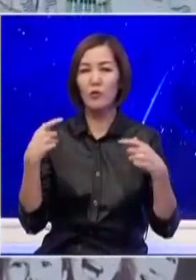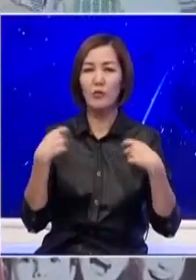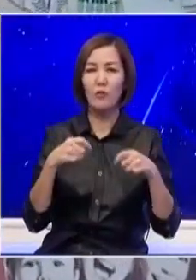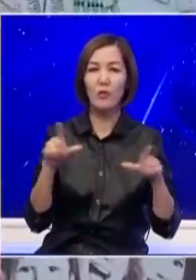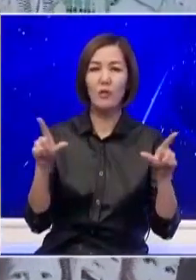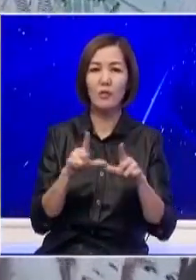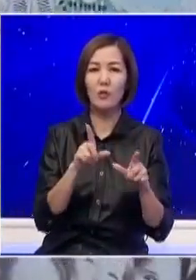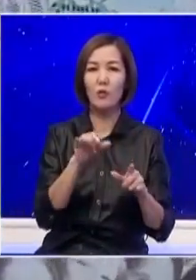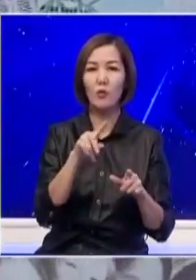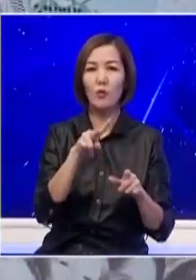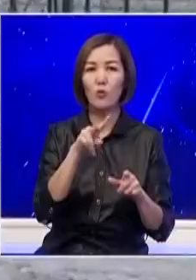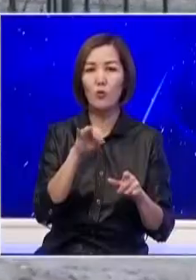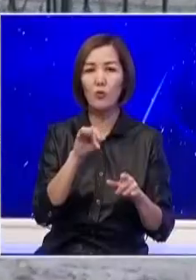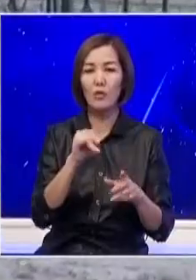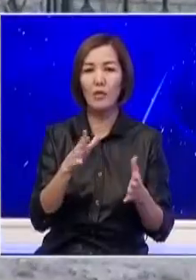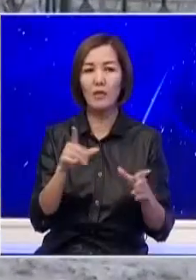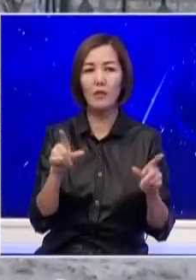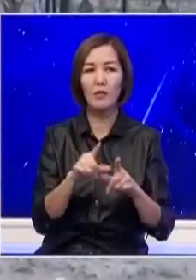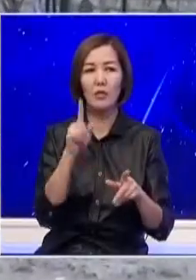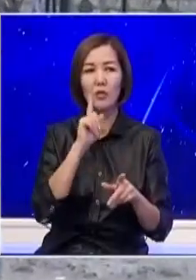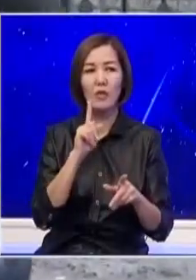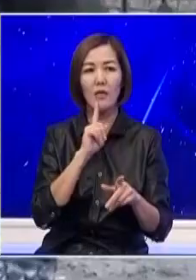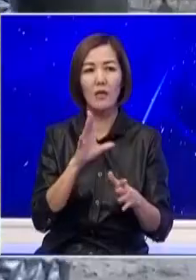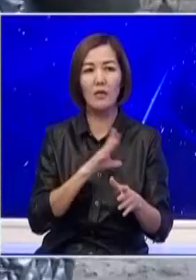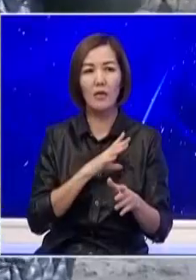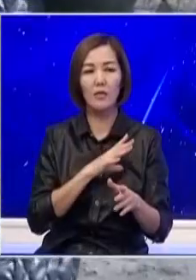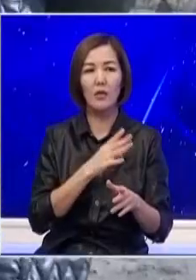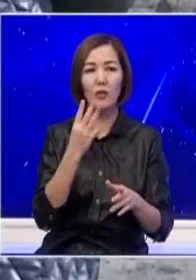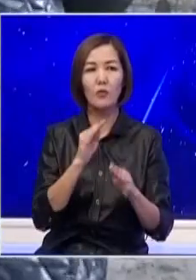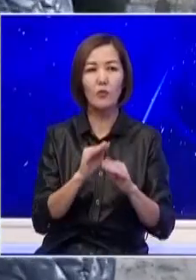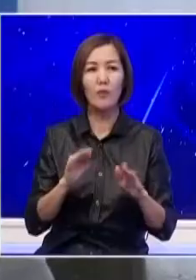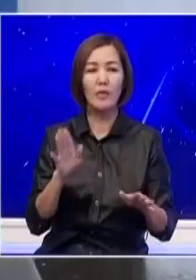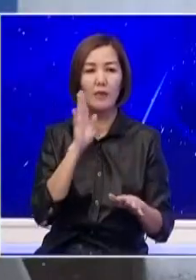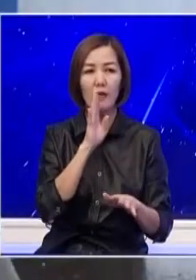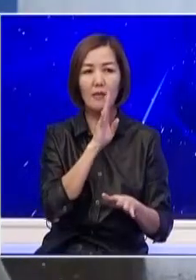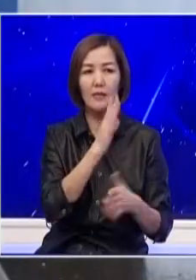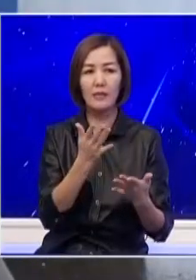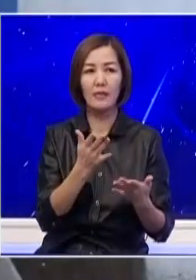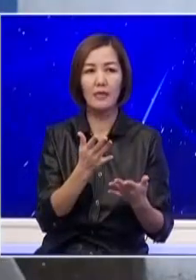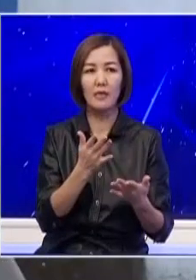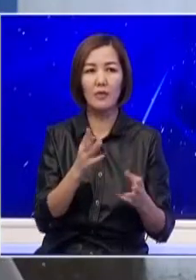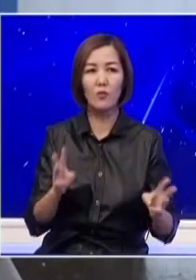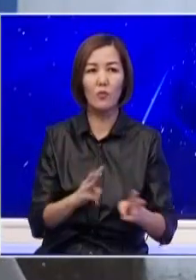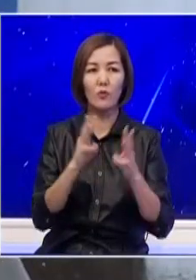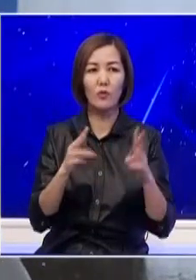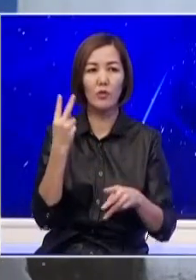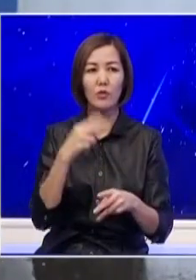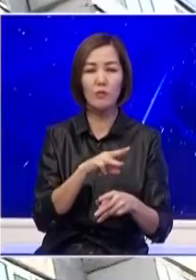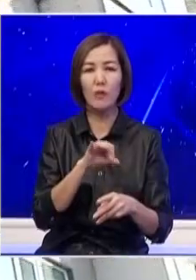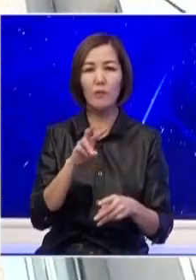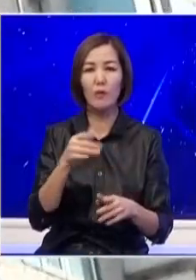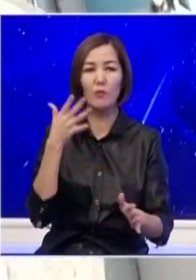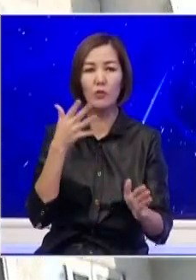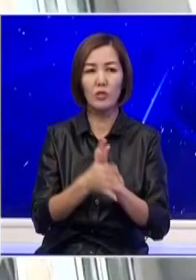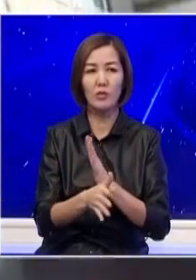иесі Гүлжанат Құлбатырова. Дүңгіршекті жалғалып жұмыс істеген өзі 4 баланың анасы. Қызыл жалынның кесірінен 20 миллион теңгенің